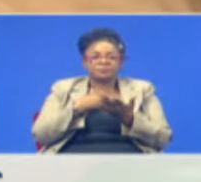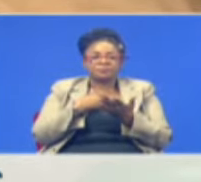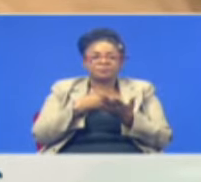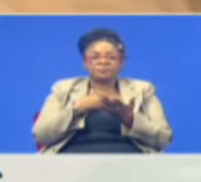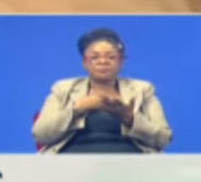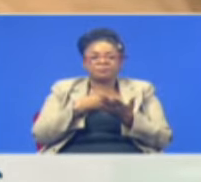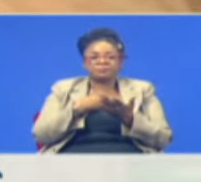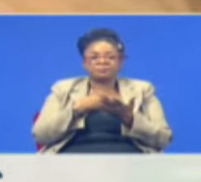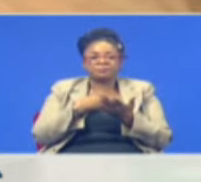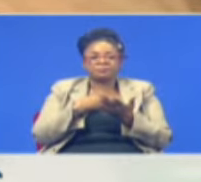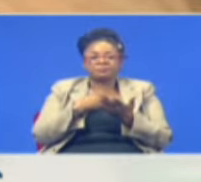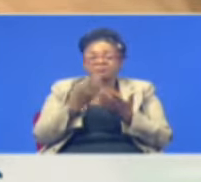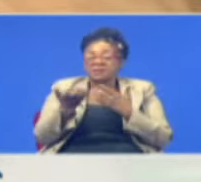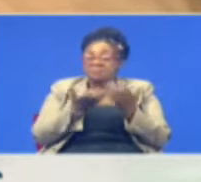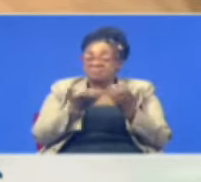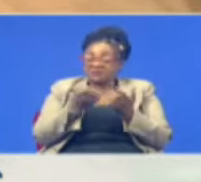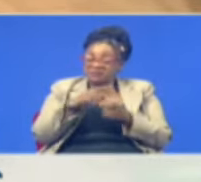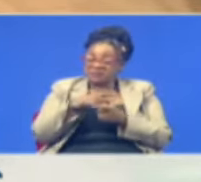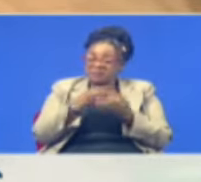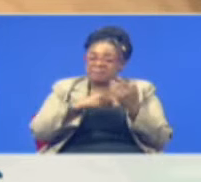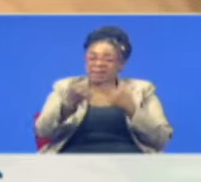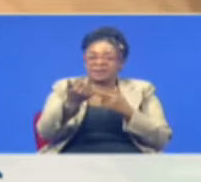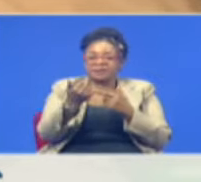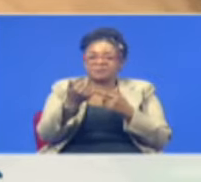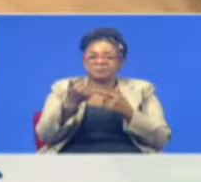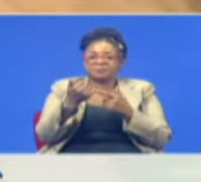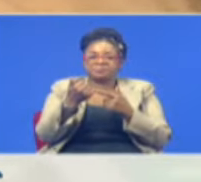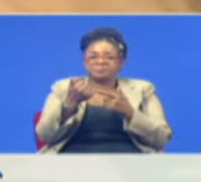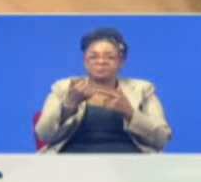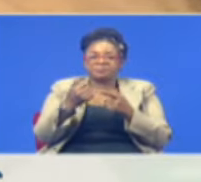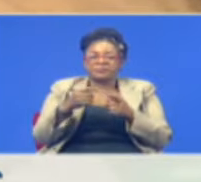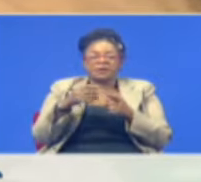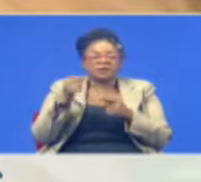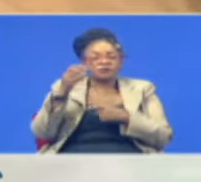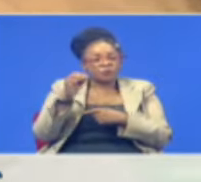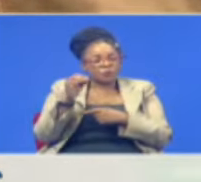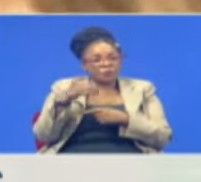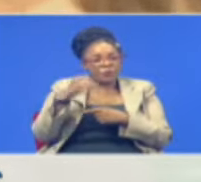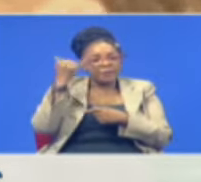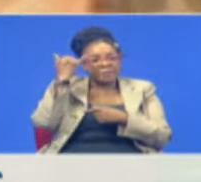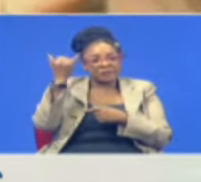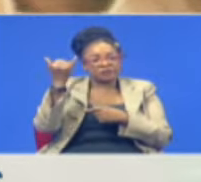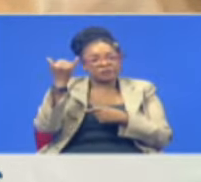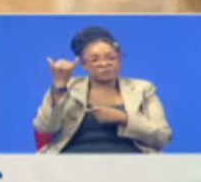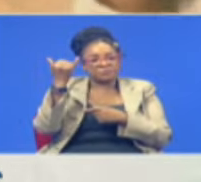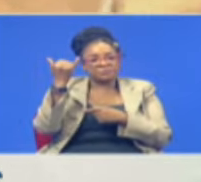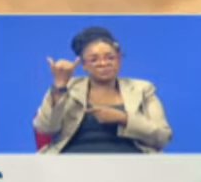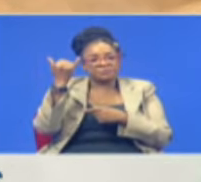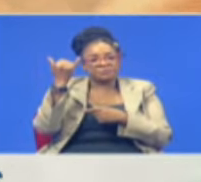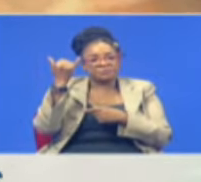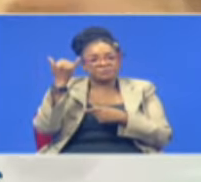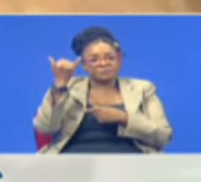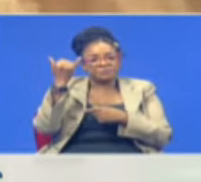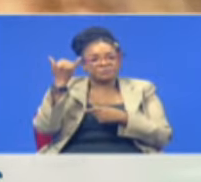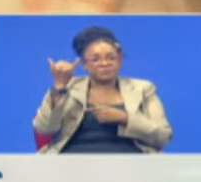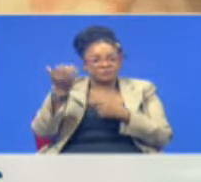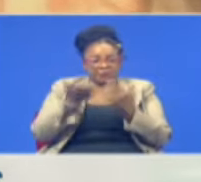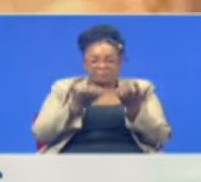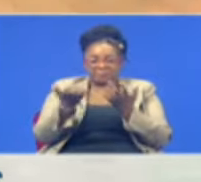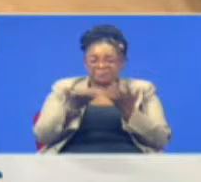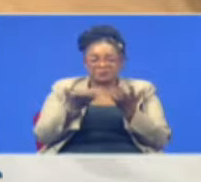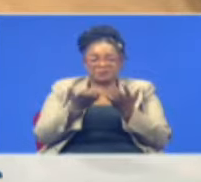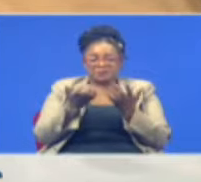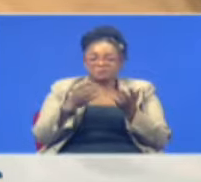inalipwa na hii biashara ikiwa chini hivyo. Kwa hivyo unapata sasa ile biashara ile